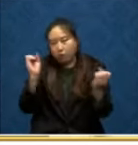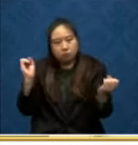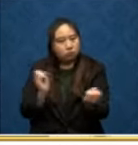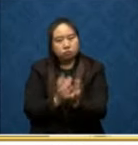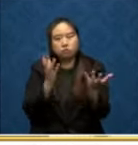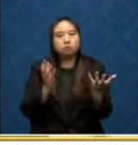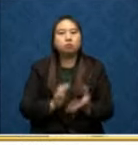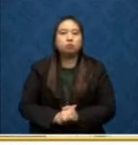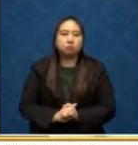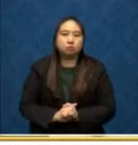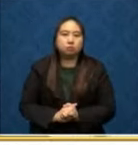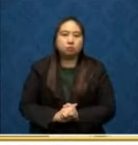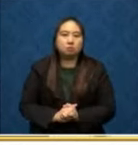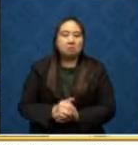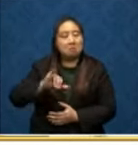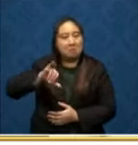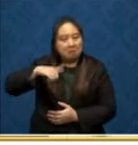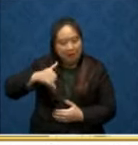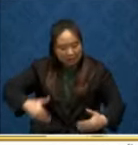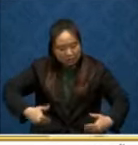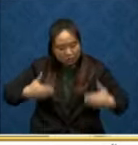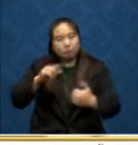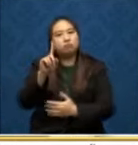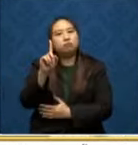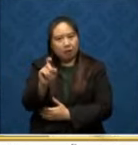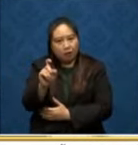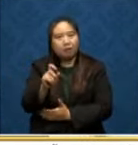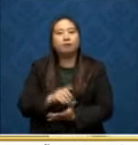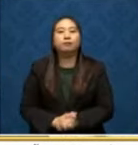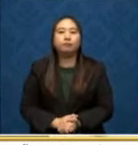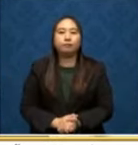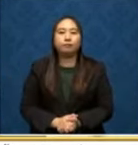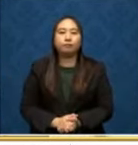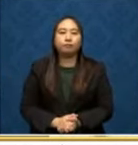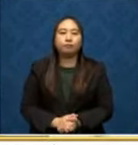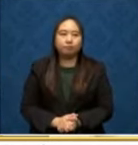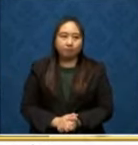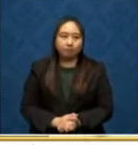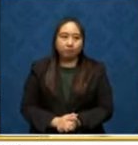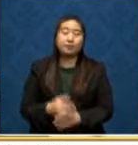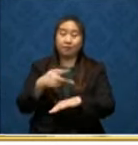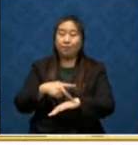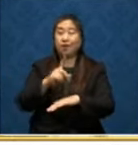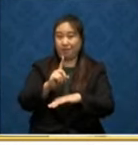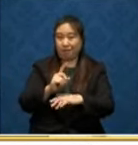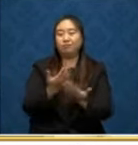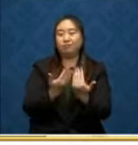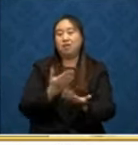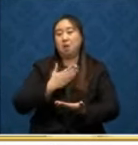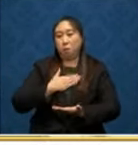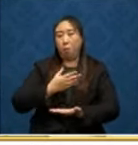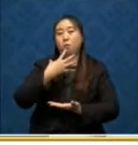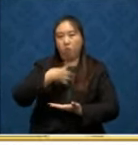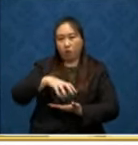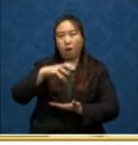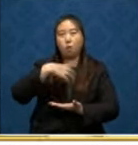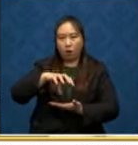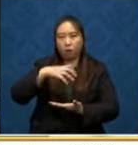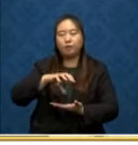ไปจนถึงขนาดสูญเสียชีวิตได้ท่านประธานครับที่เล่ามาทั้งหมดนั้น